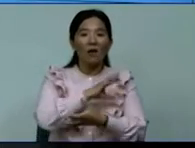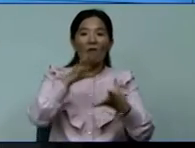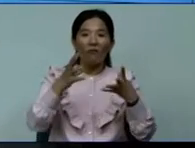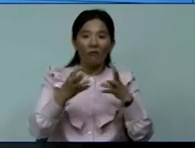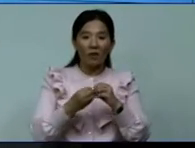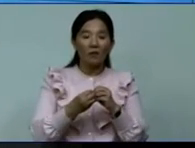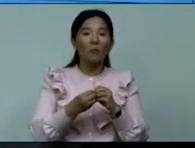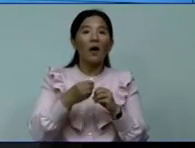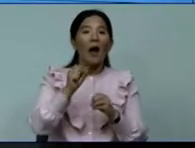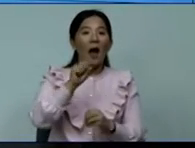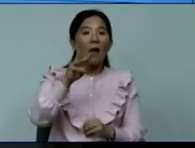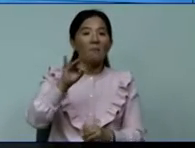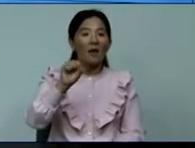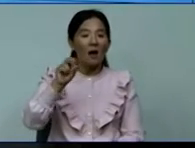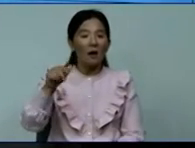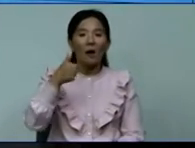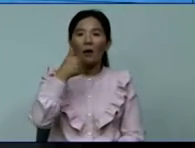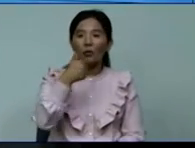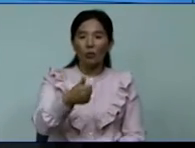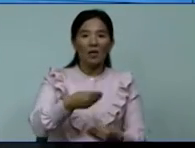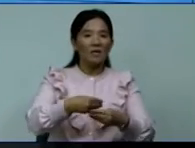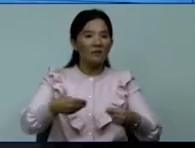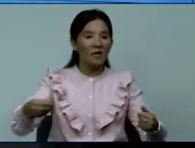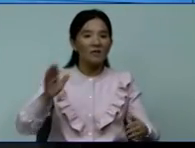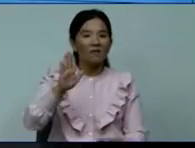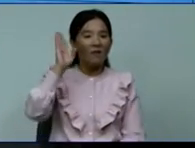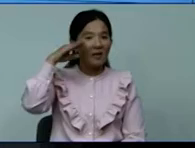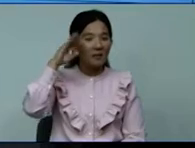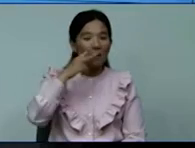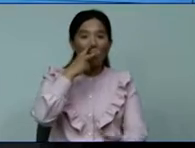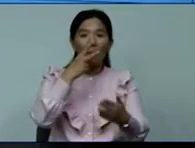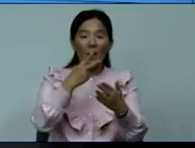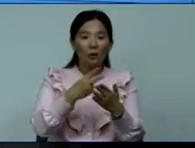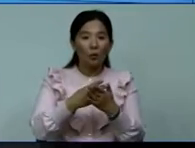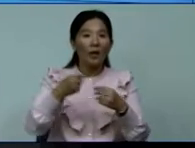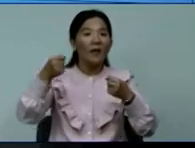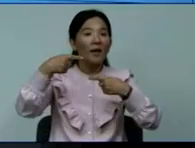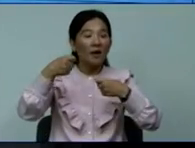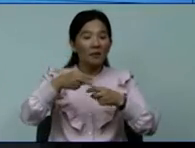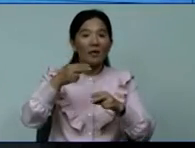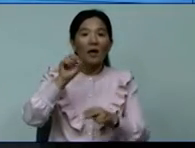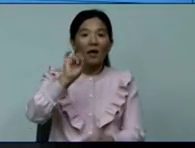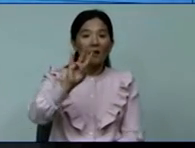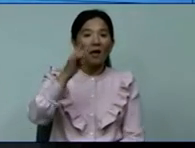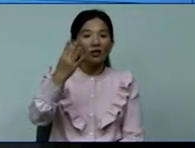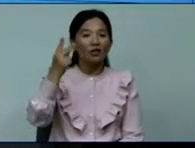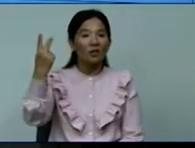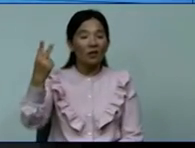повторяю, аммиак хорошо растворяется в воде. Обратите внимание на реакцию. NH3 плюс